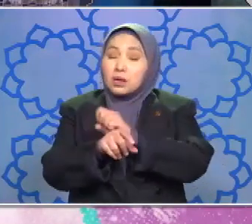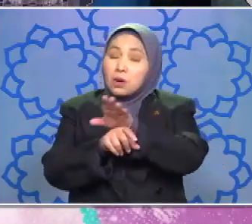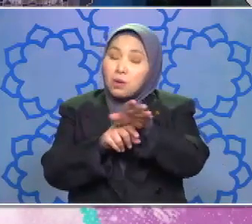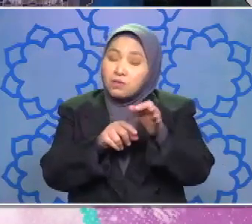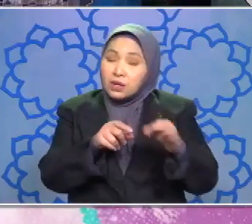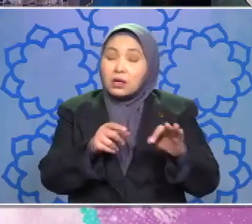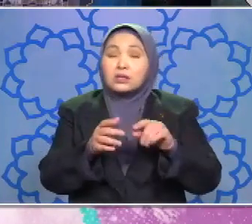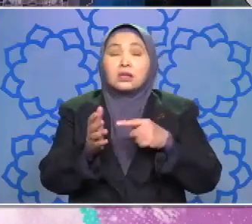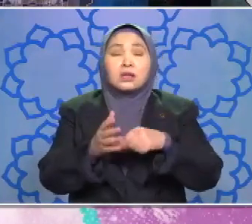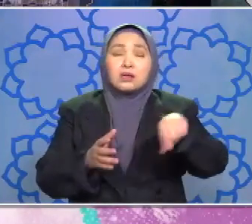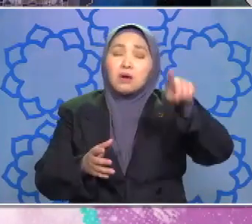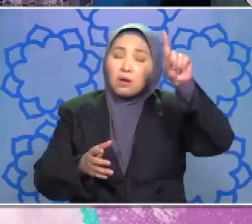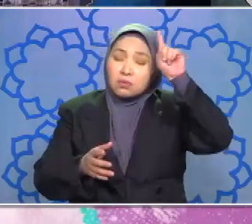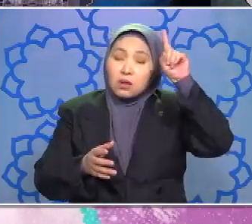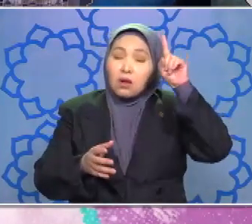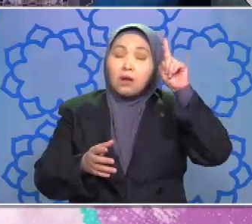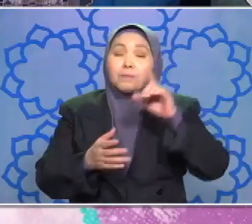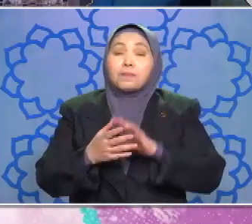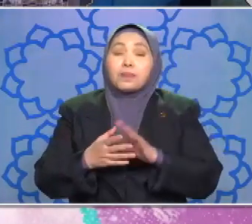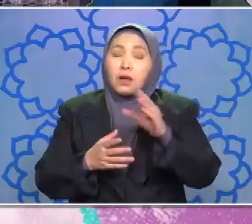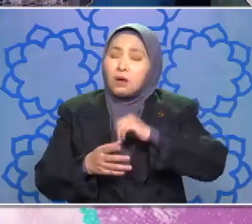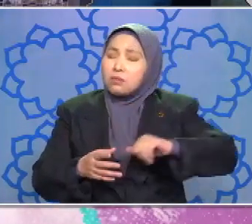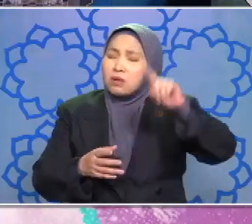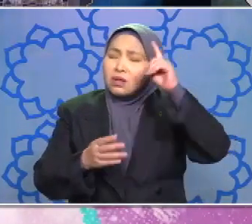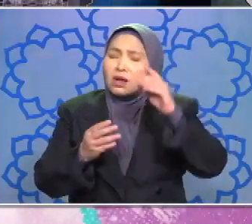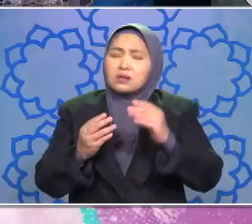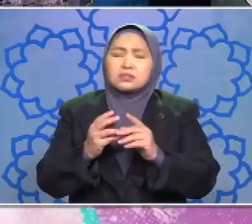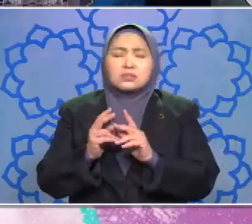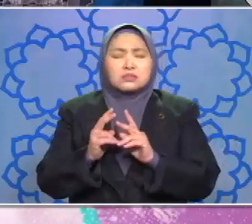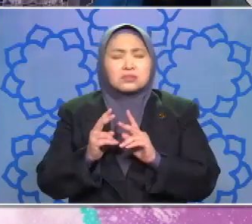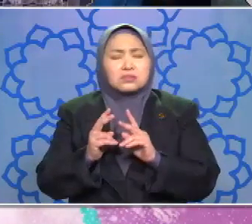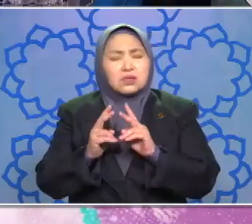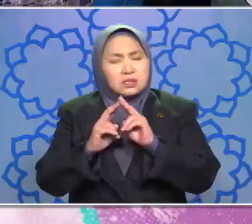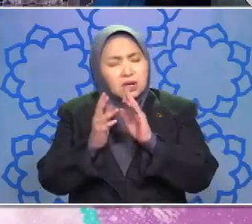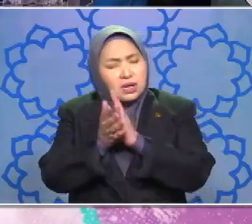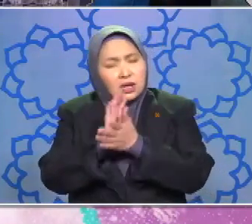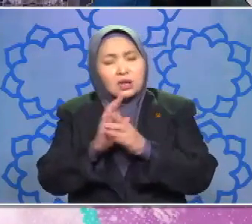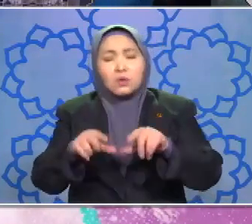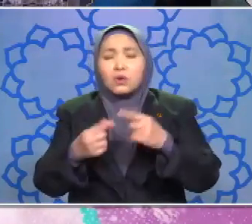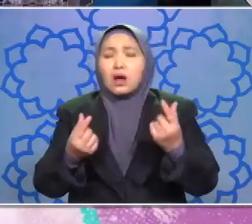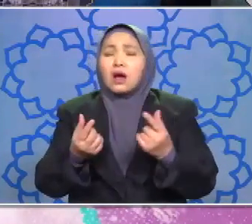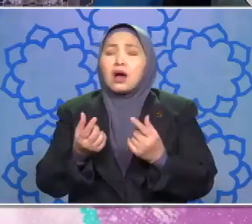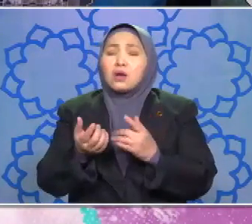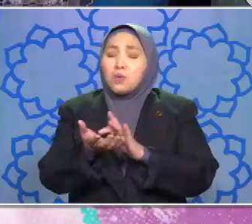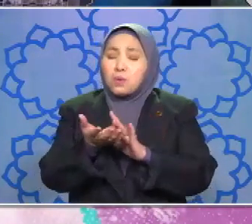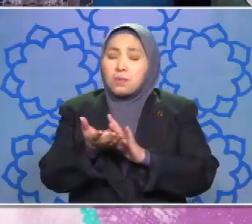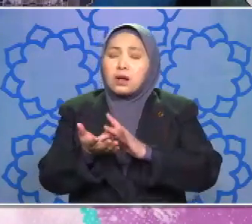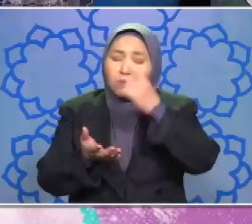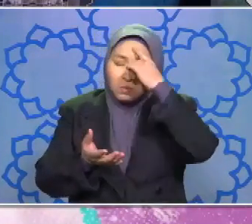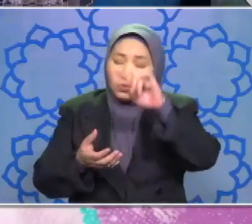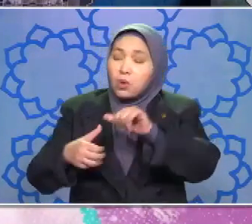ya Allah. Ya Allah, Ya Rahman, wa Ya Rahim, jadikan Al-Quran penawar hati kami,